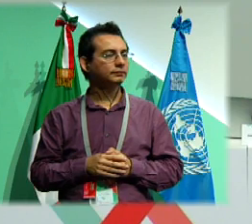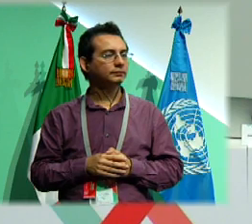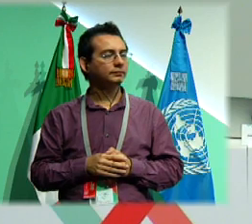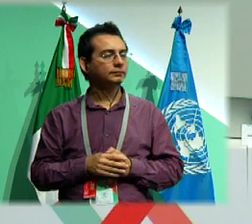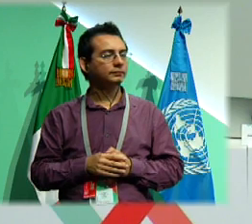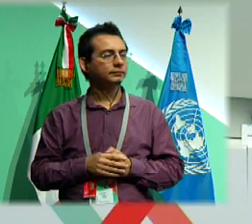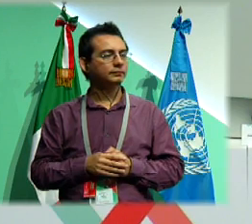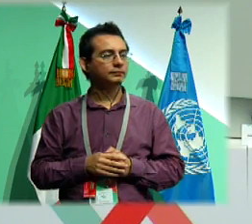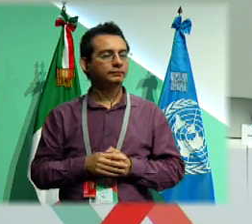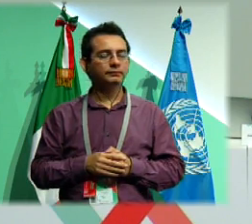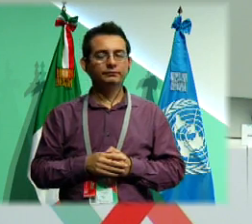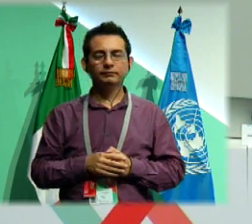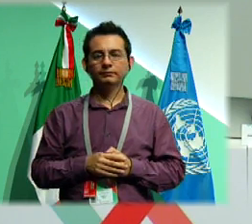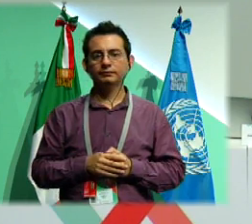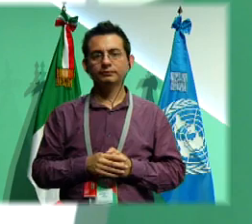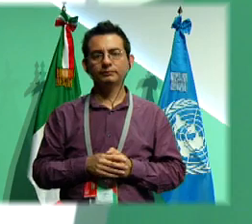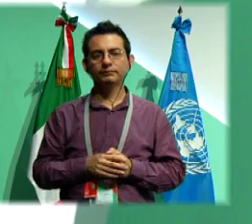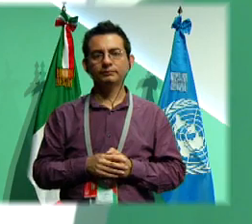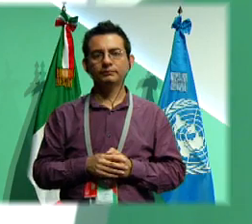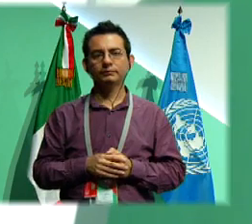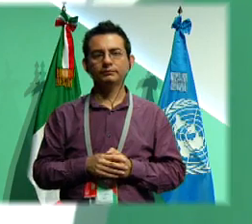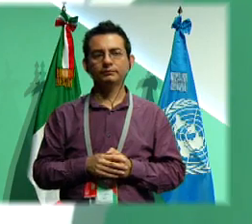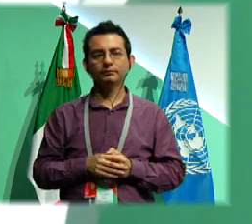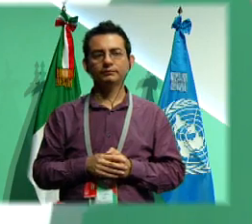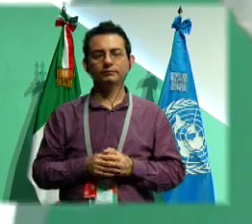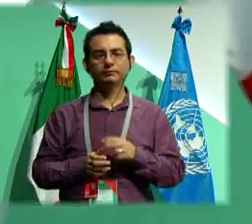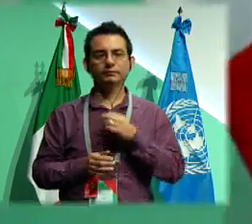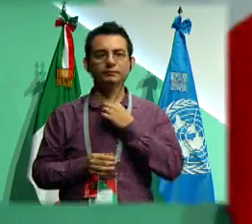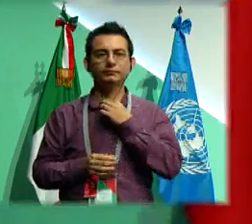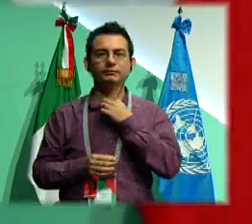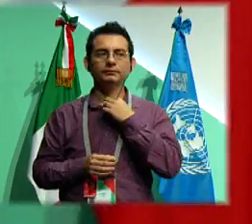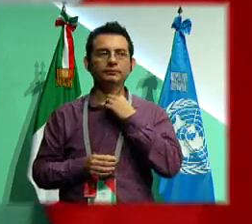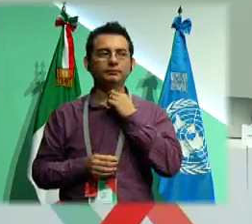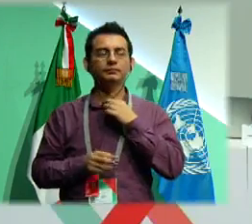Nous allons entendre une autre question ici dans la salle.